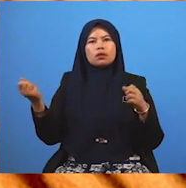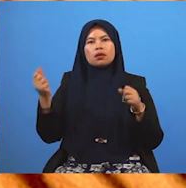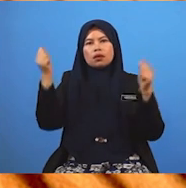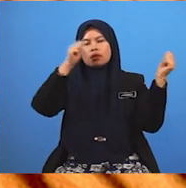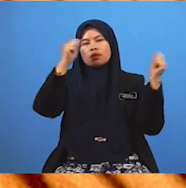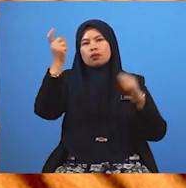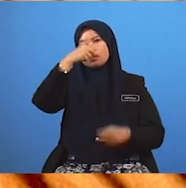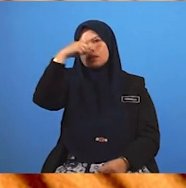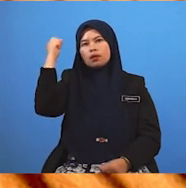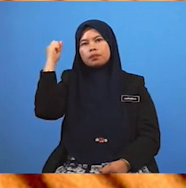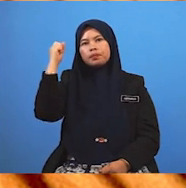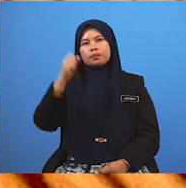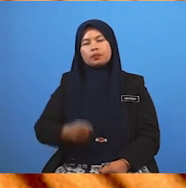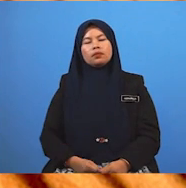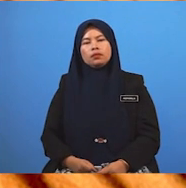Murid-murid yang dikasihi sekalian,